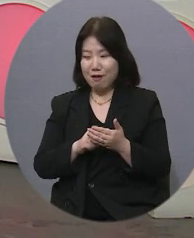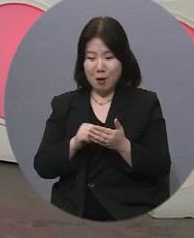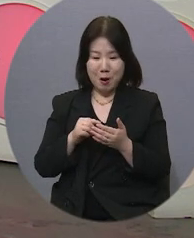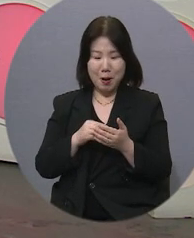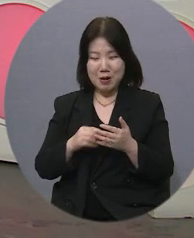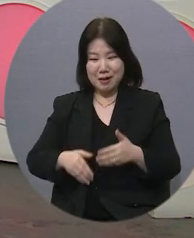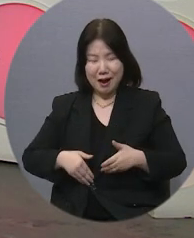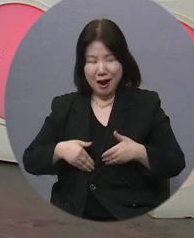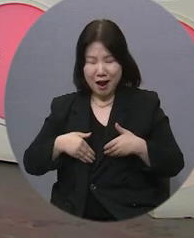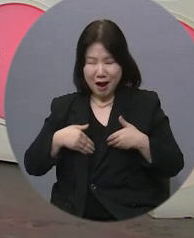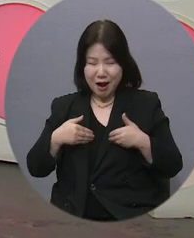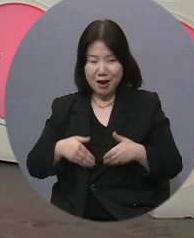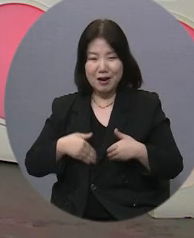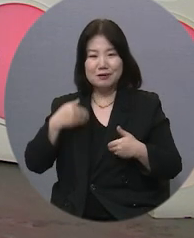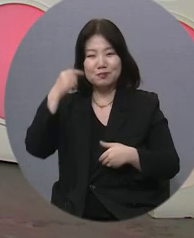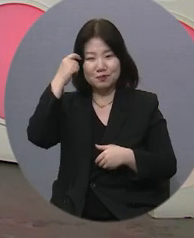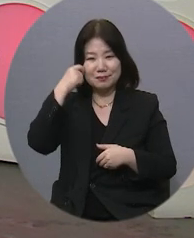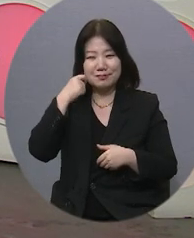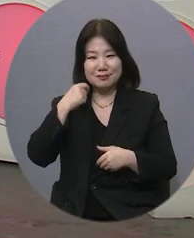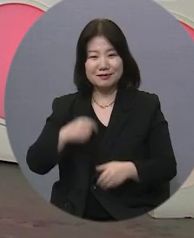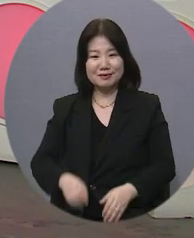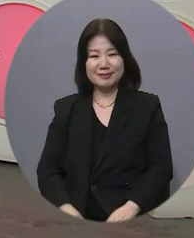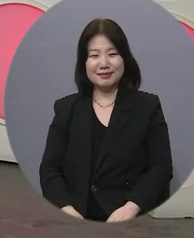밥처럼 따뜻해졌습니다.